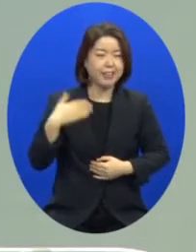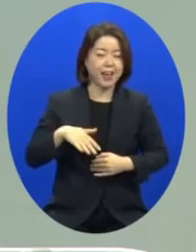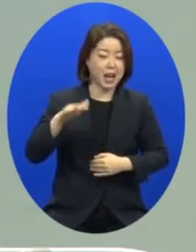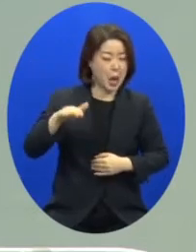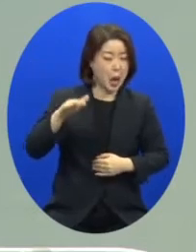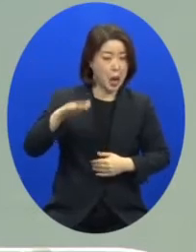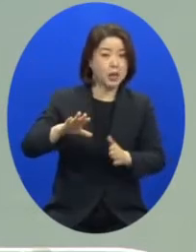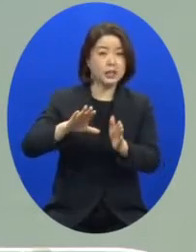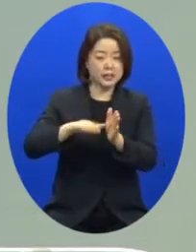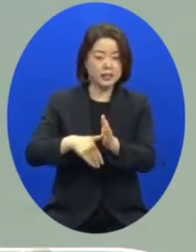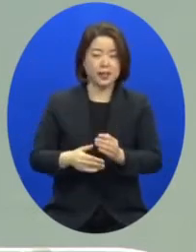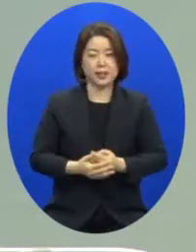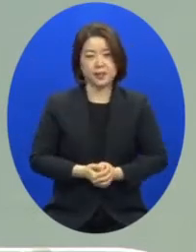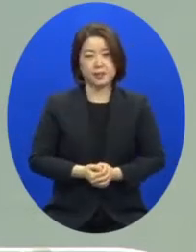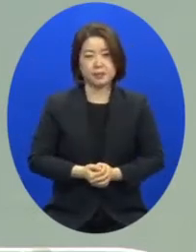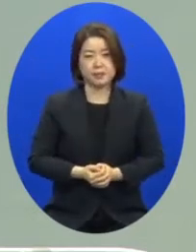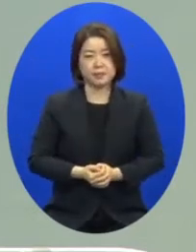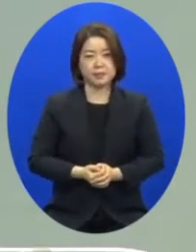시절의